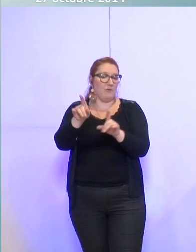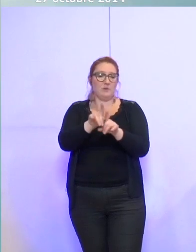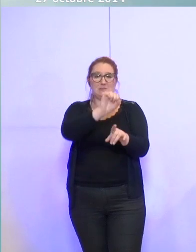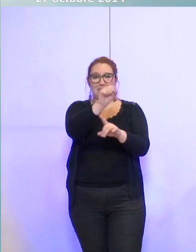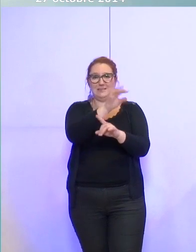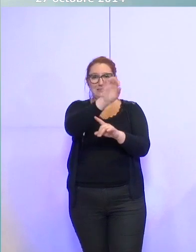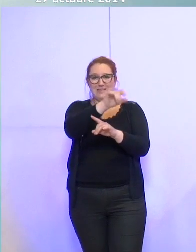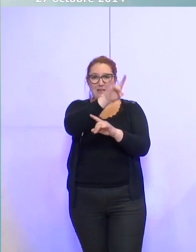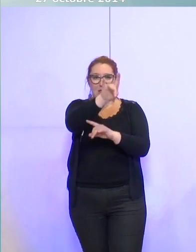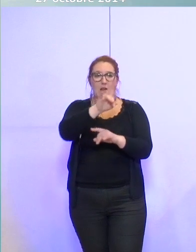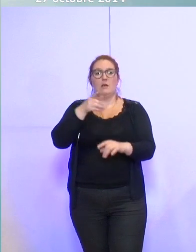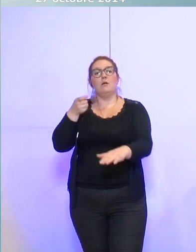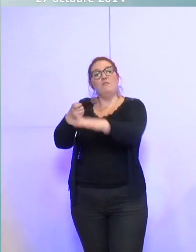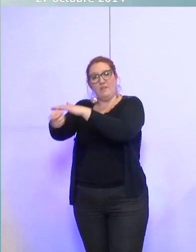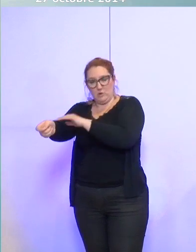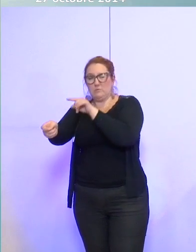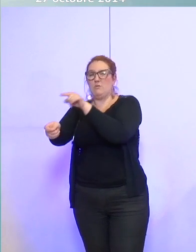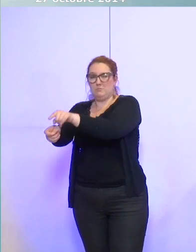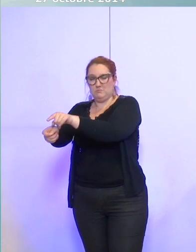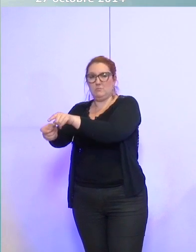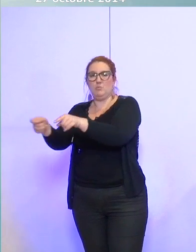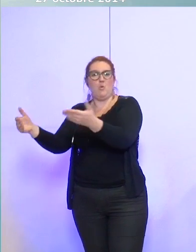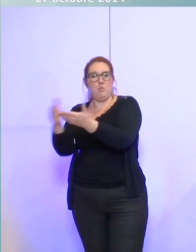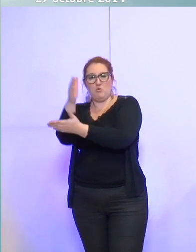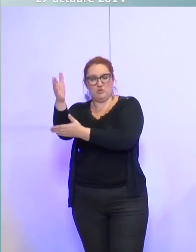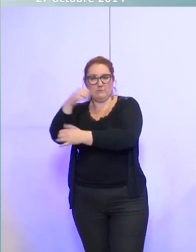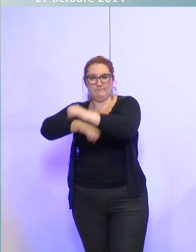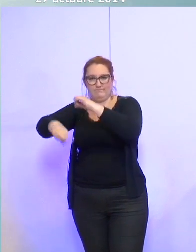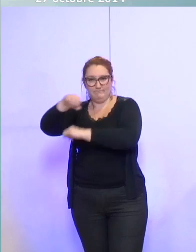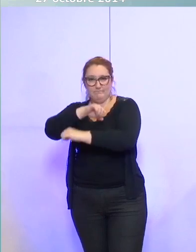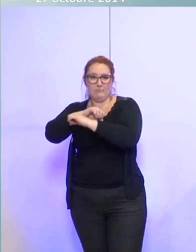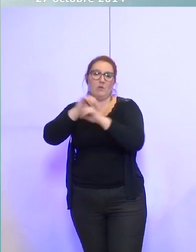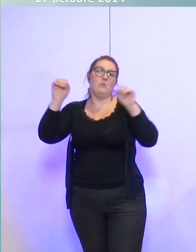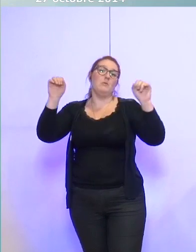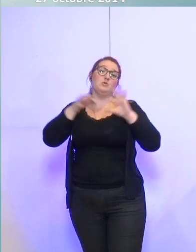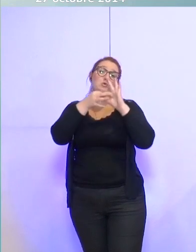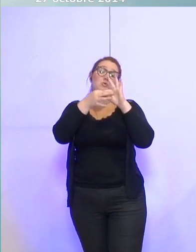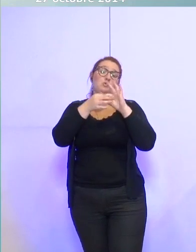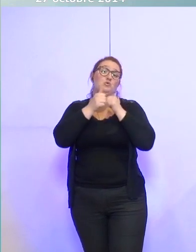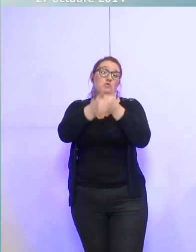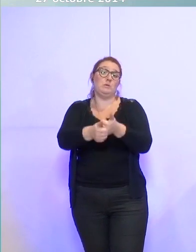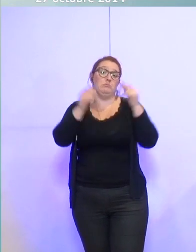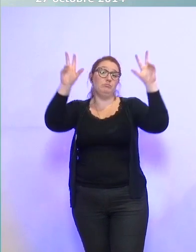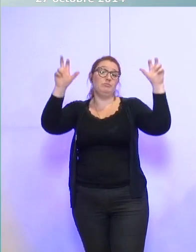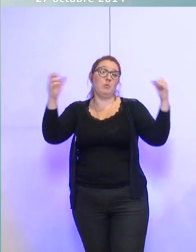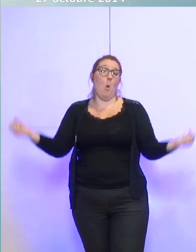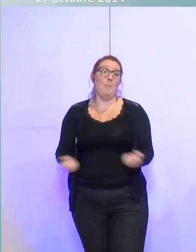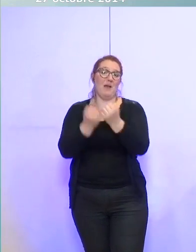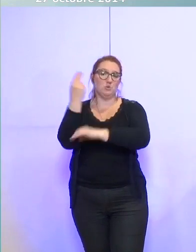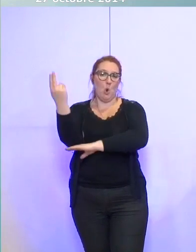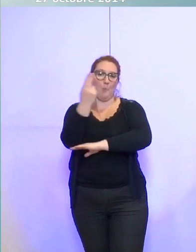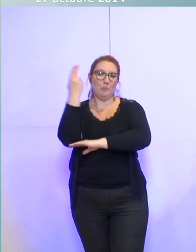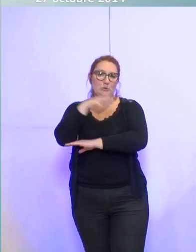le destinataire des financements prévus pour ce projet au titre de l'opération Campus. Il nous paraît essentiel